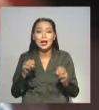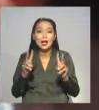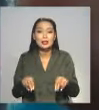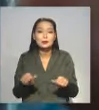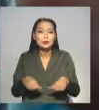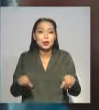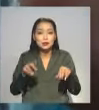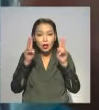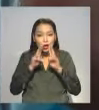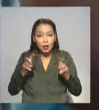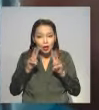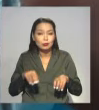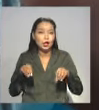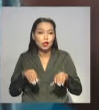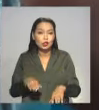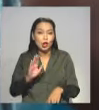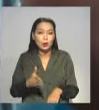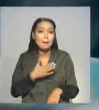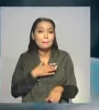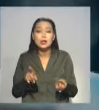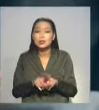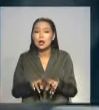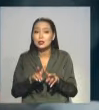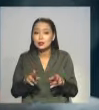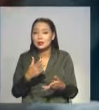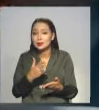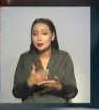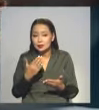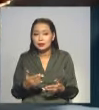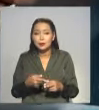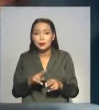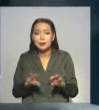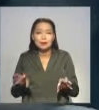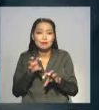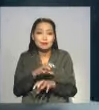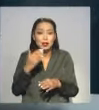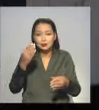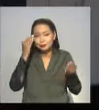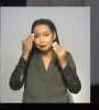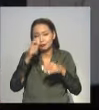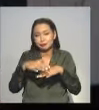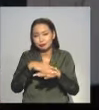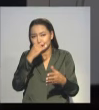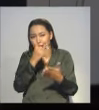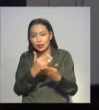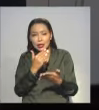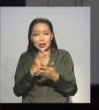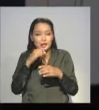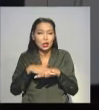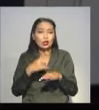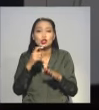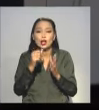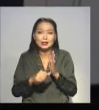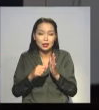комиссия тексеріп барып шешім шығарады. Бізде де солай. Алайда мәйіттік трансплантацияға менталитет жол бермей келеді. Былтыр елімізде